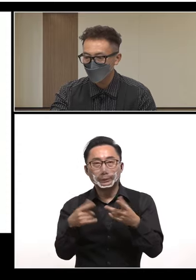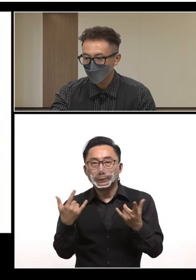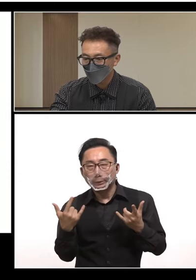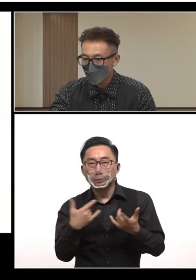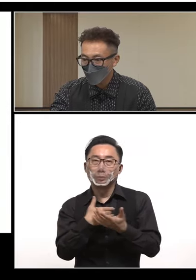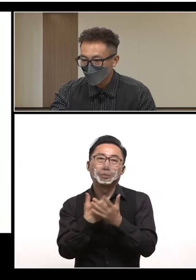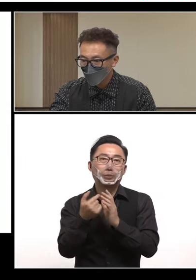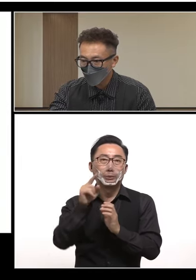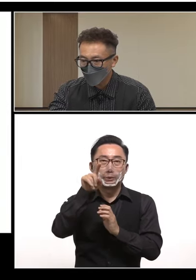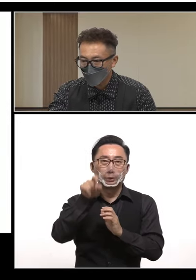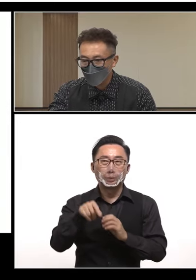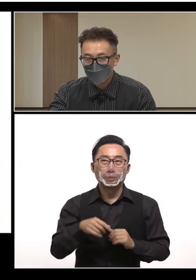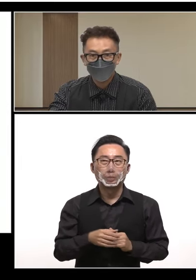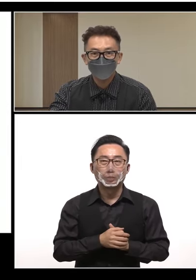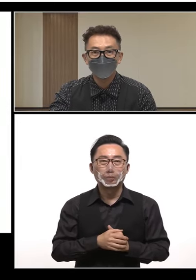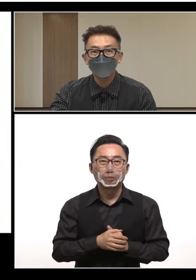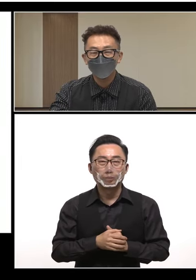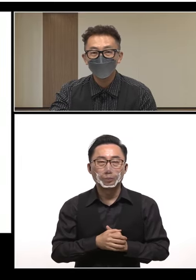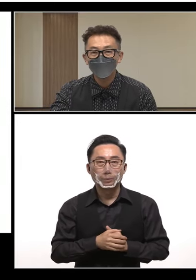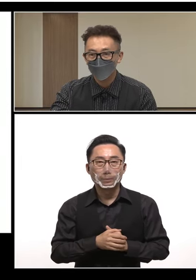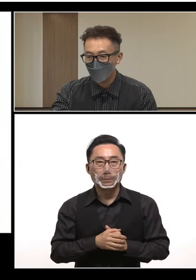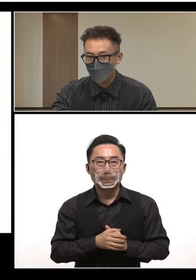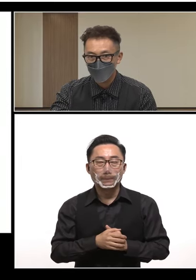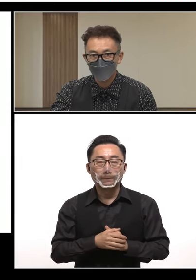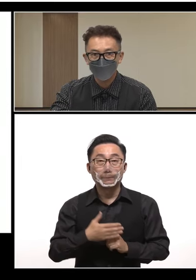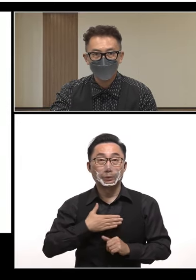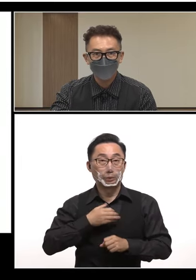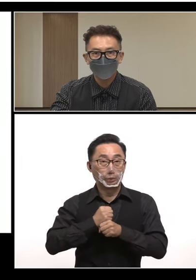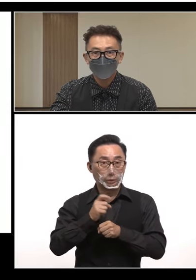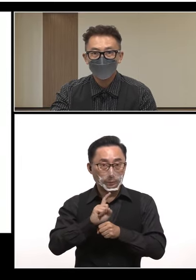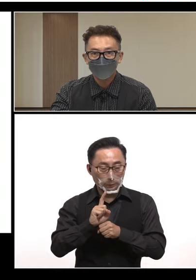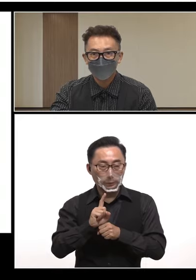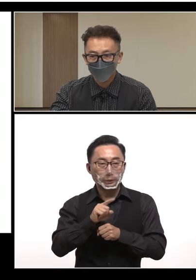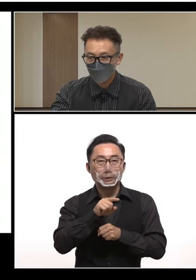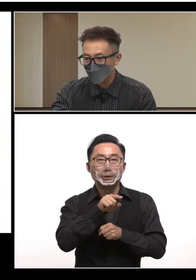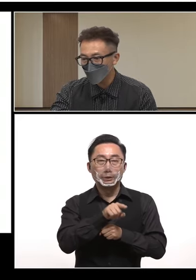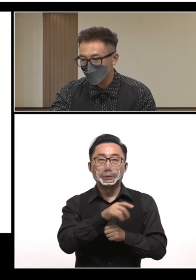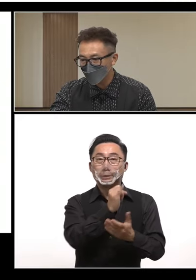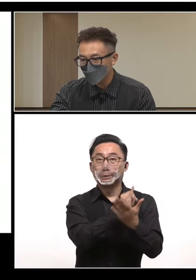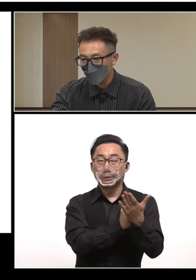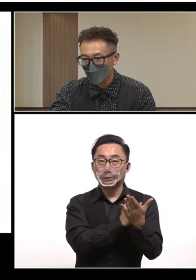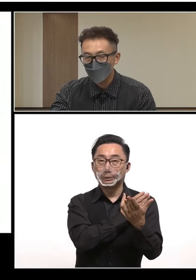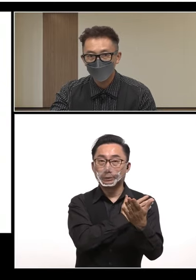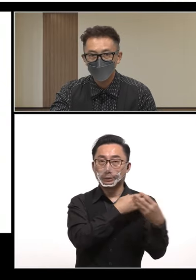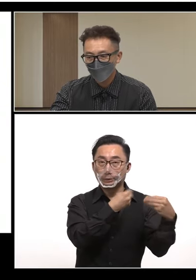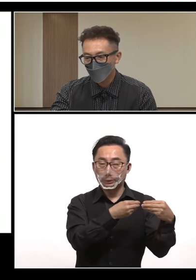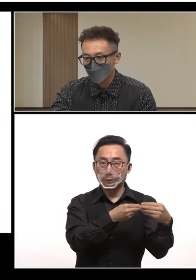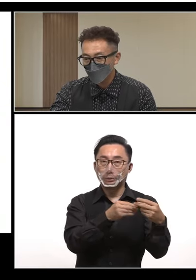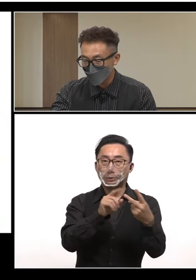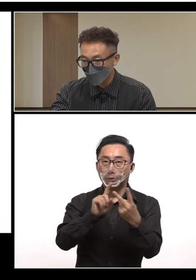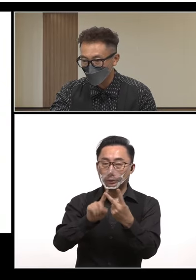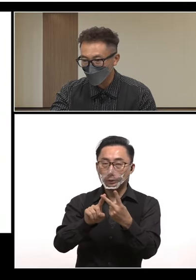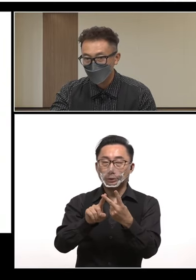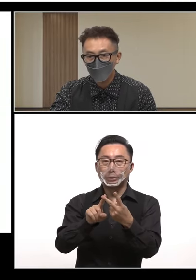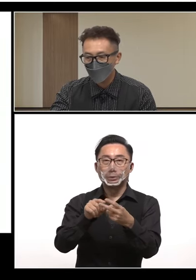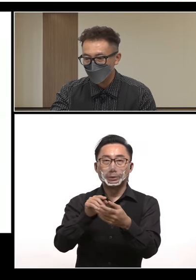嘅。好，咁咧講一講我工作啦。其實除咗教藝術之外啦，咁其實我都好長